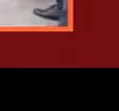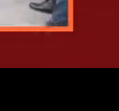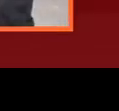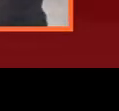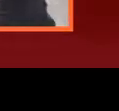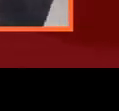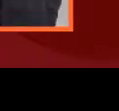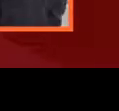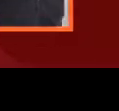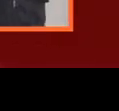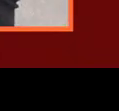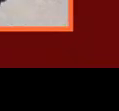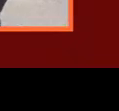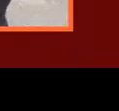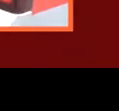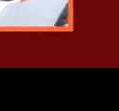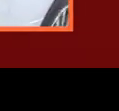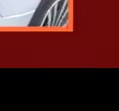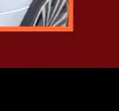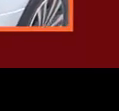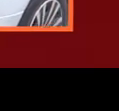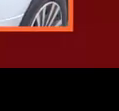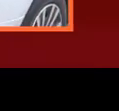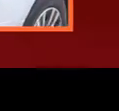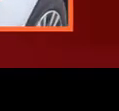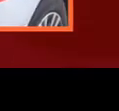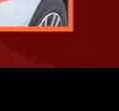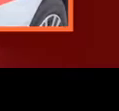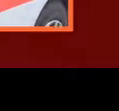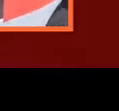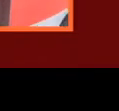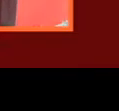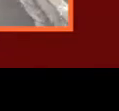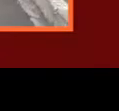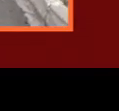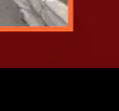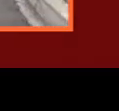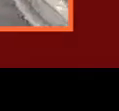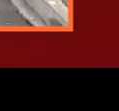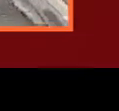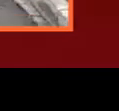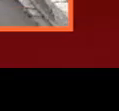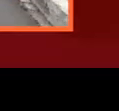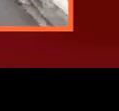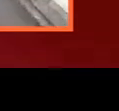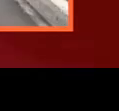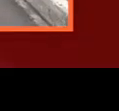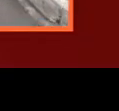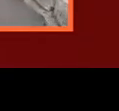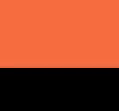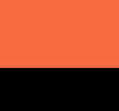Тернопільський благодійний фонд «Карітас» отримав спецавтомобіль. Ним доставлятимуть гарячі обіди малозабезпеченим і возитимуть людей з